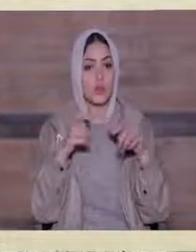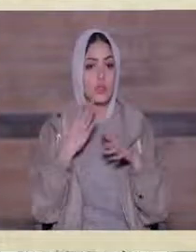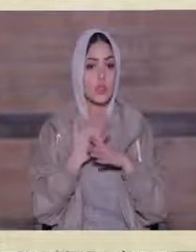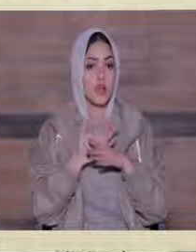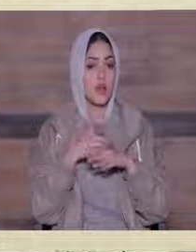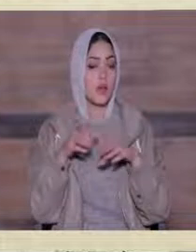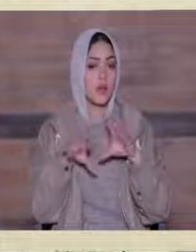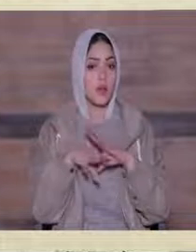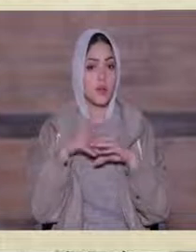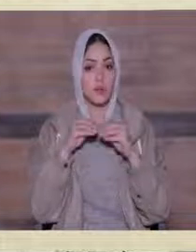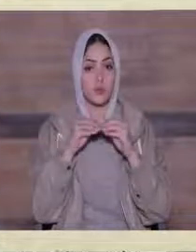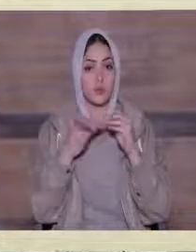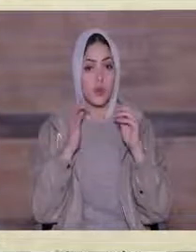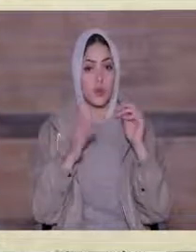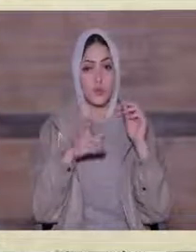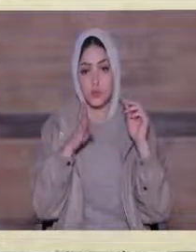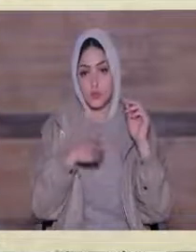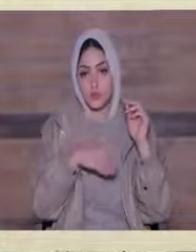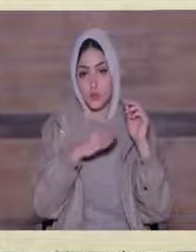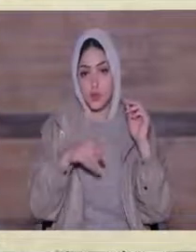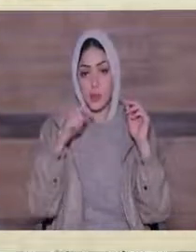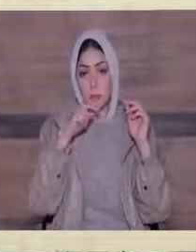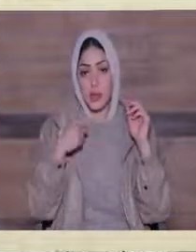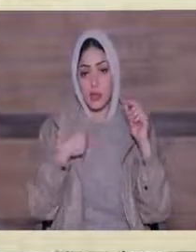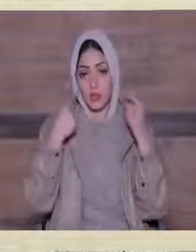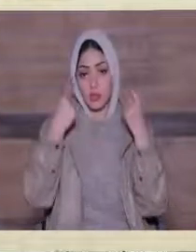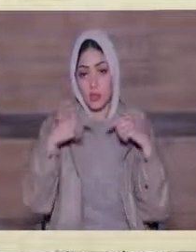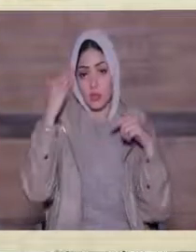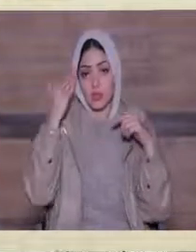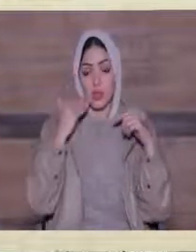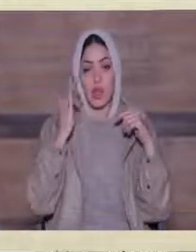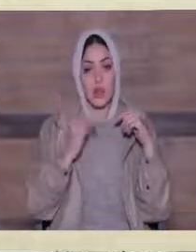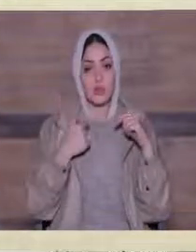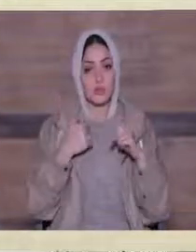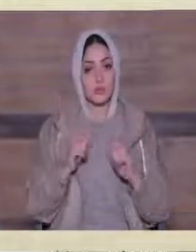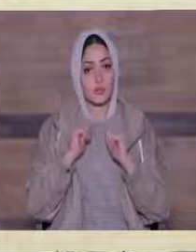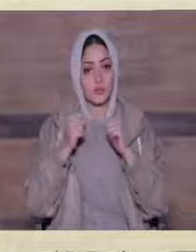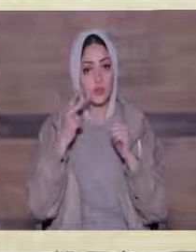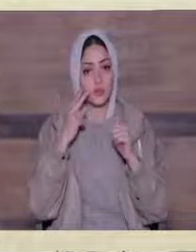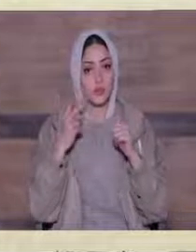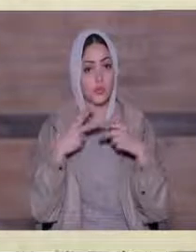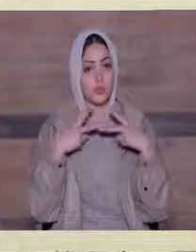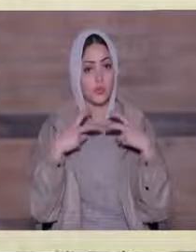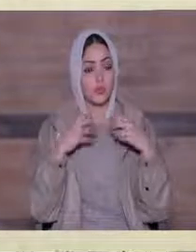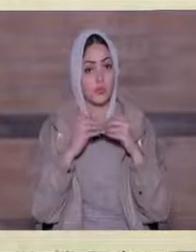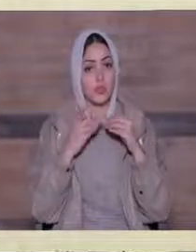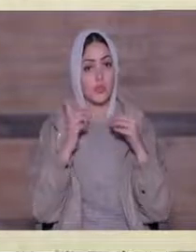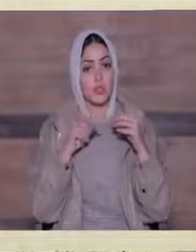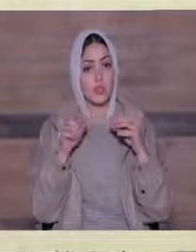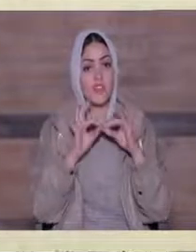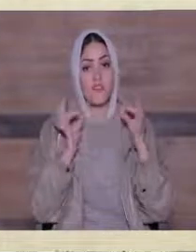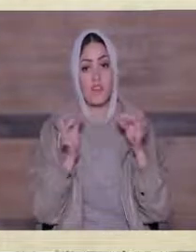بيكون مخطط لكل سيدة لوحدها، فبالتالي بيشترك فريق